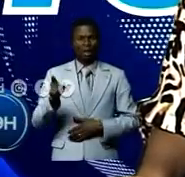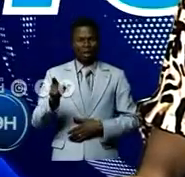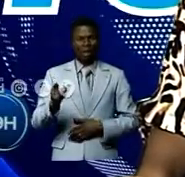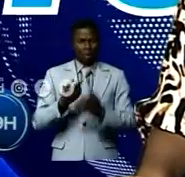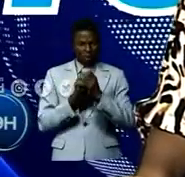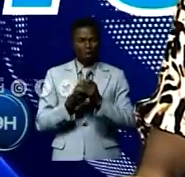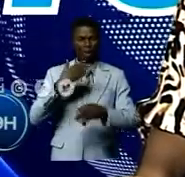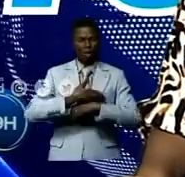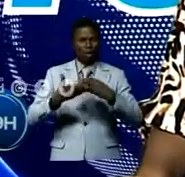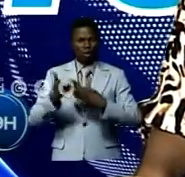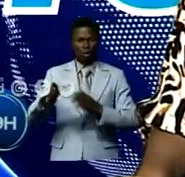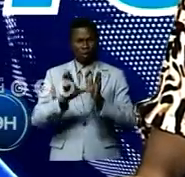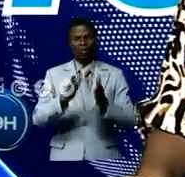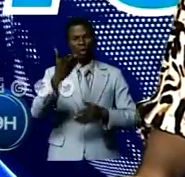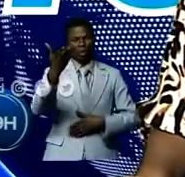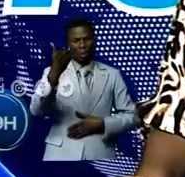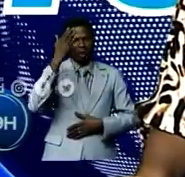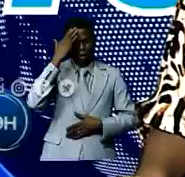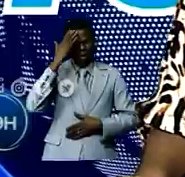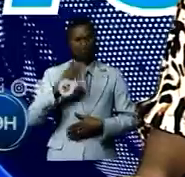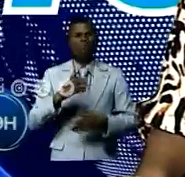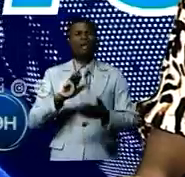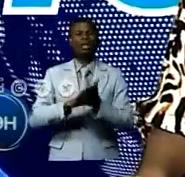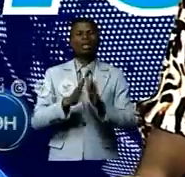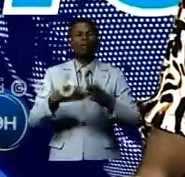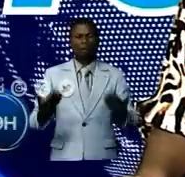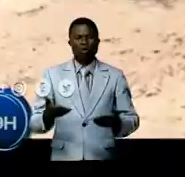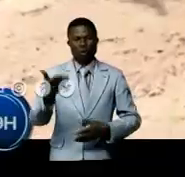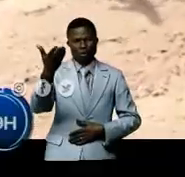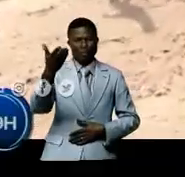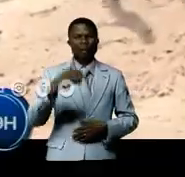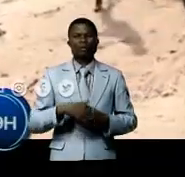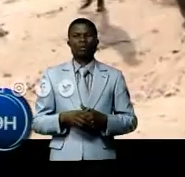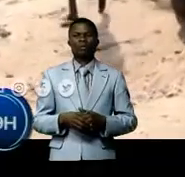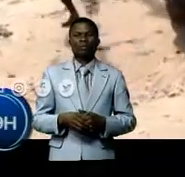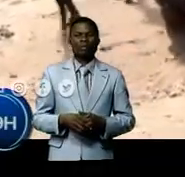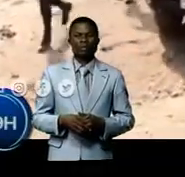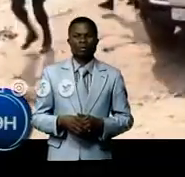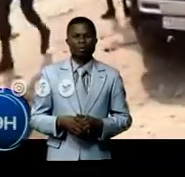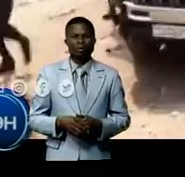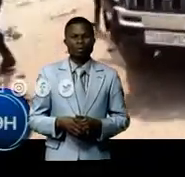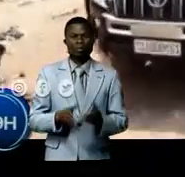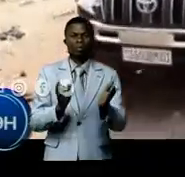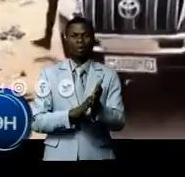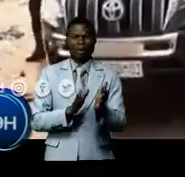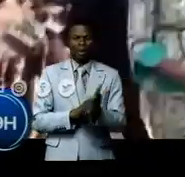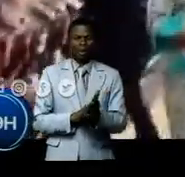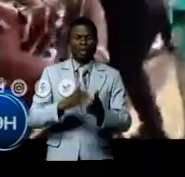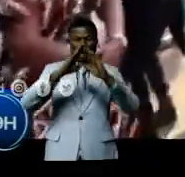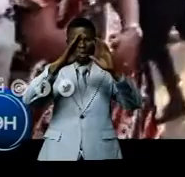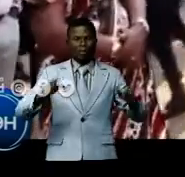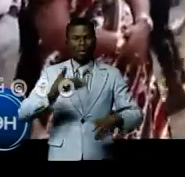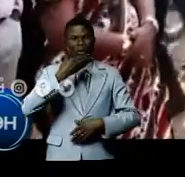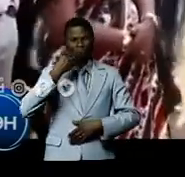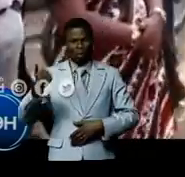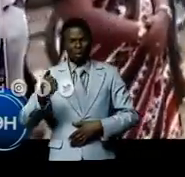seront reconstruites. Images et commentaires de nos confrères de la RTNC Kananga. Ces enfants en âge scolaire des infrastructures